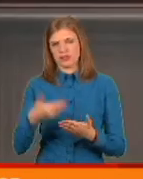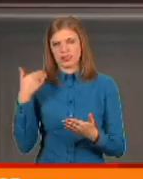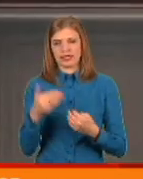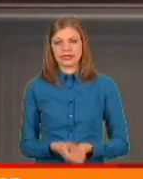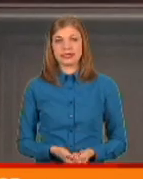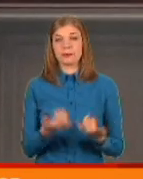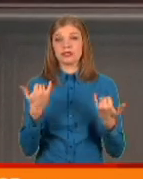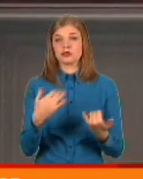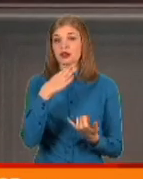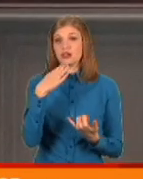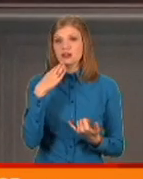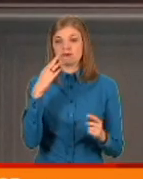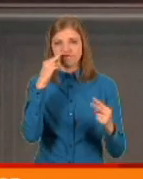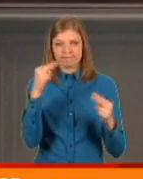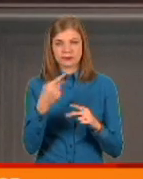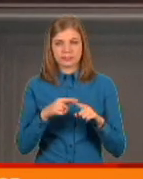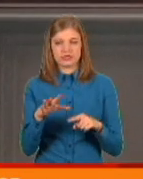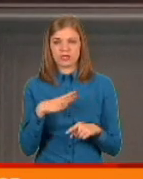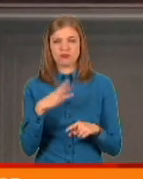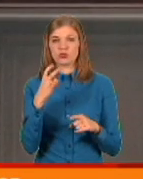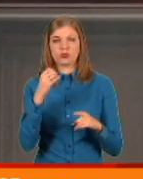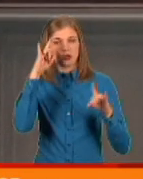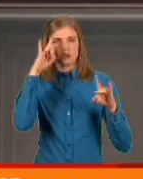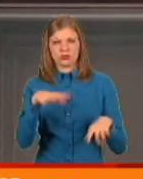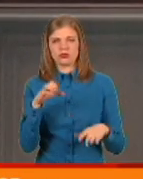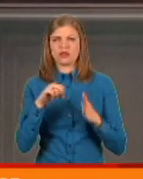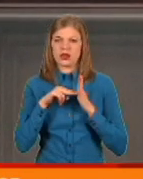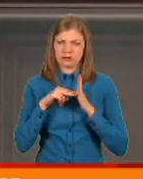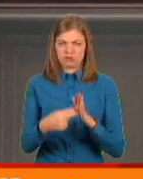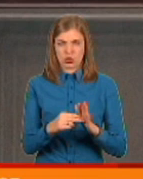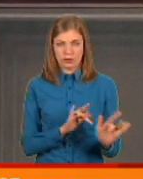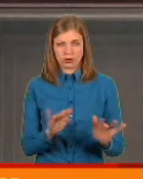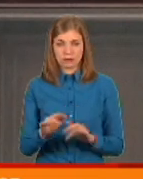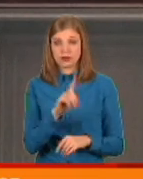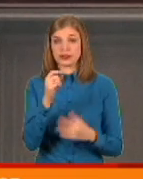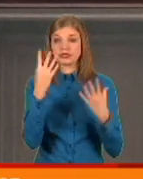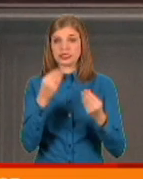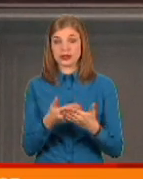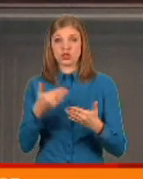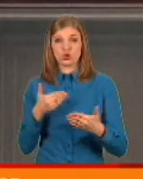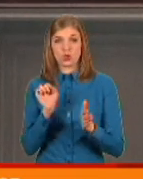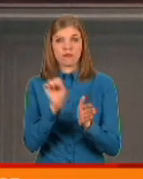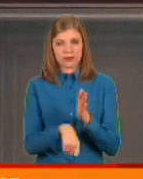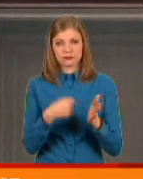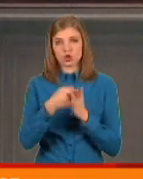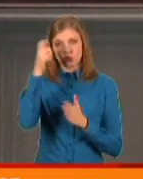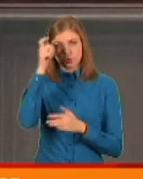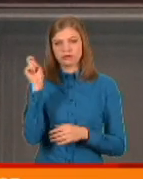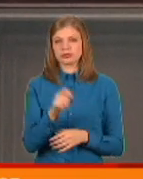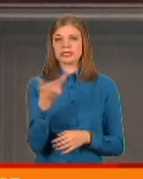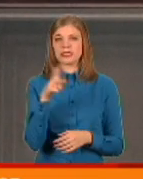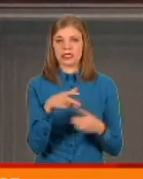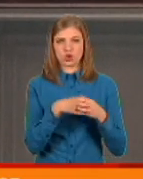заздалегідь. Зараз багато що свідчить, що це було не спонтанна, а спланована операція. За день до вбивства до Стамбула прибуло три